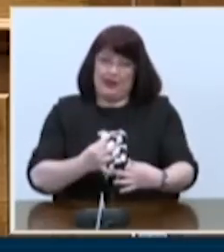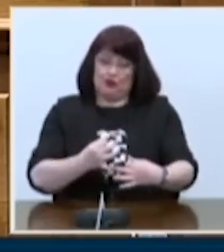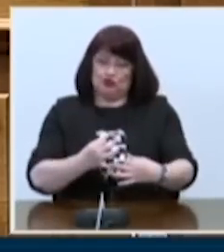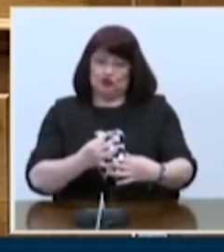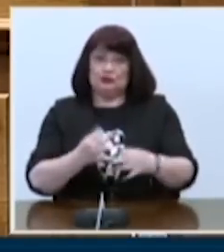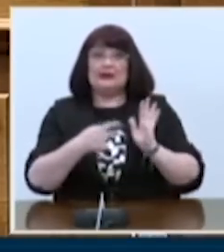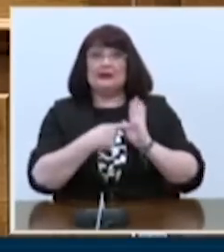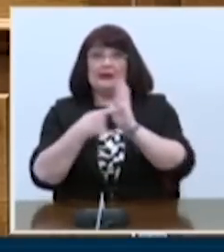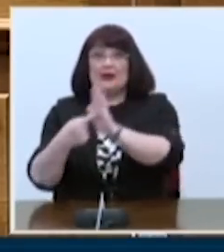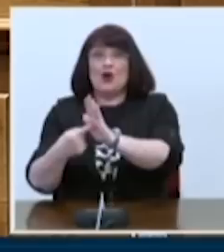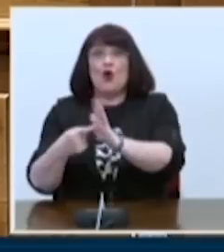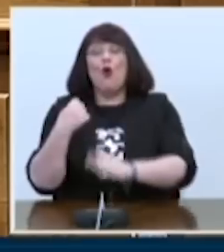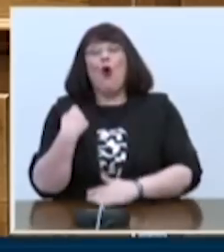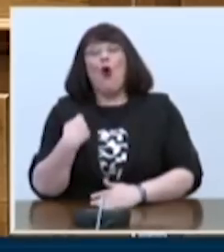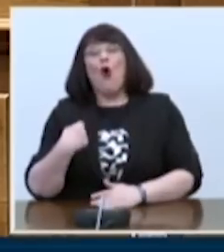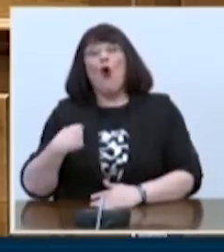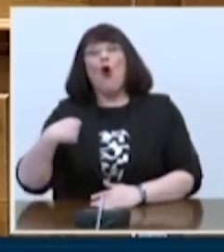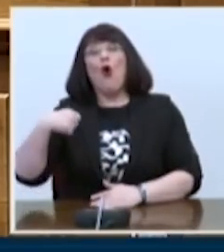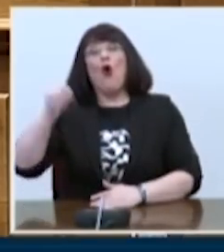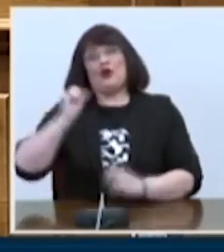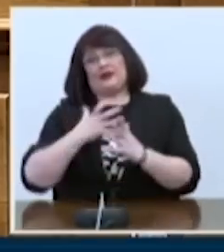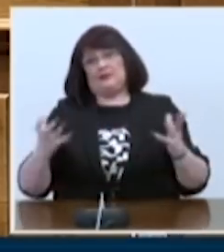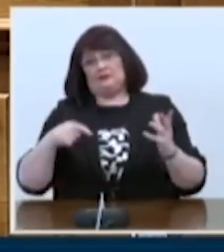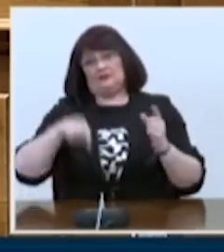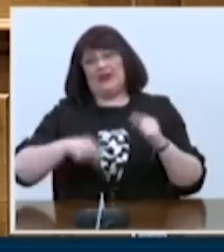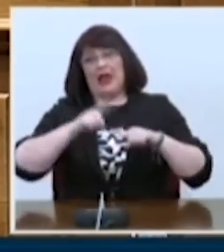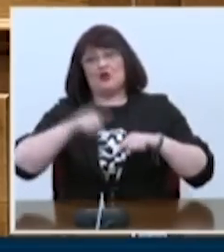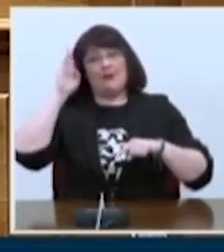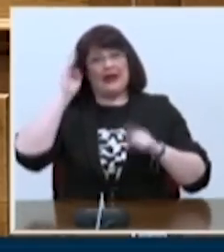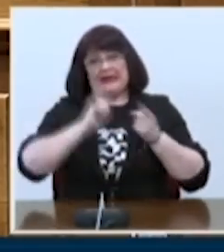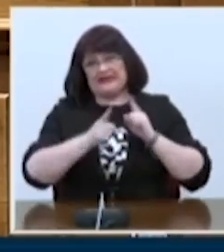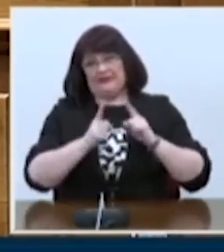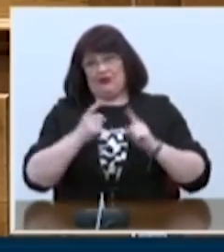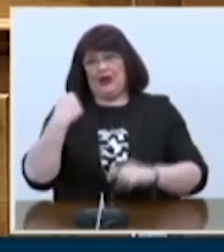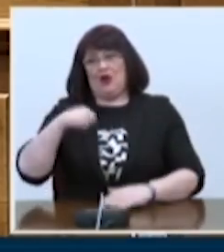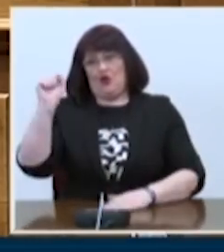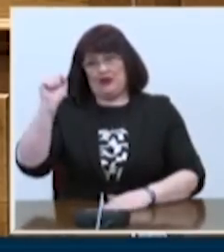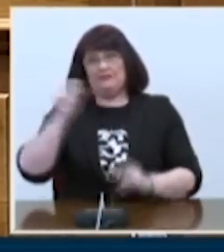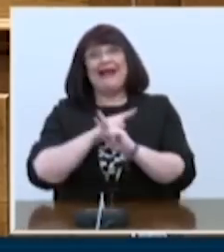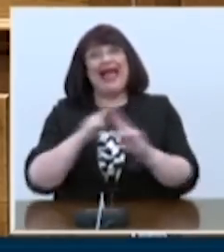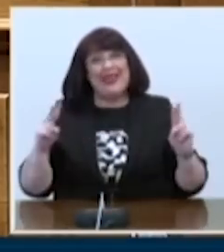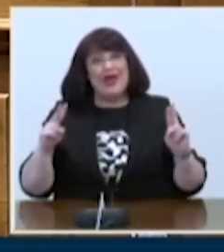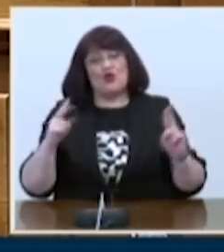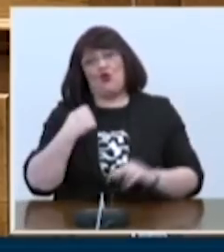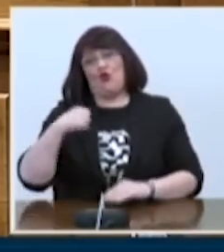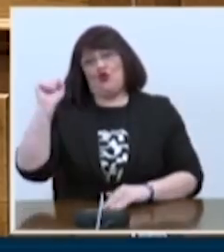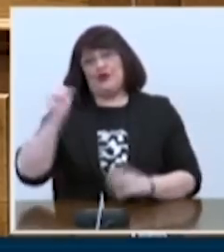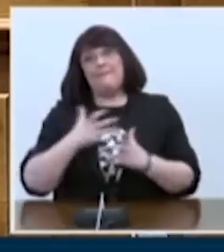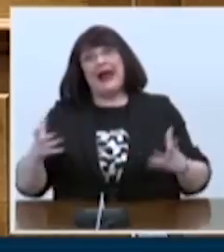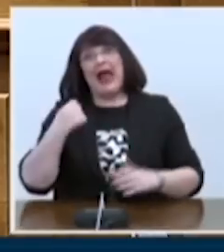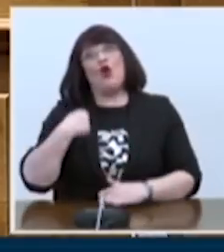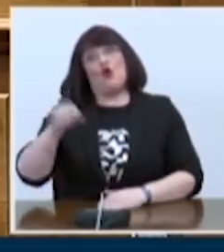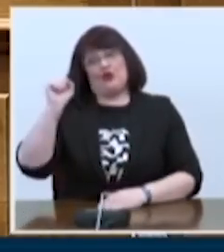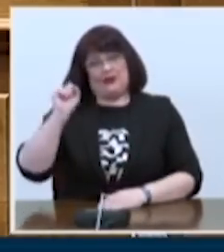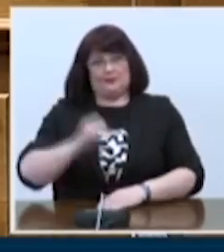ένα πελώριο όχι στην Ελληνοαμερικάνικη Συμφωνία. Ένα καθαρό πελώριο όχι,